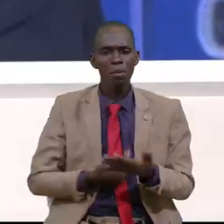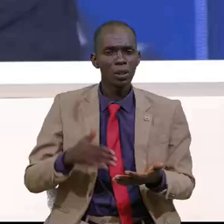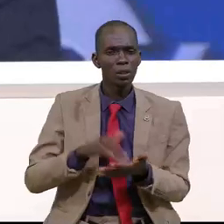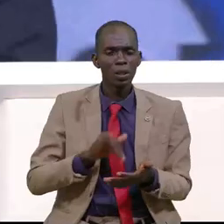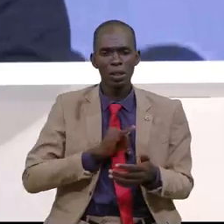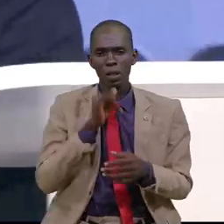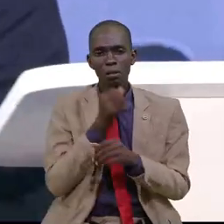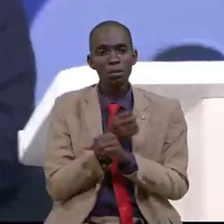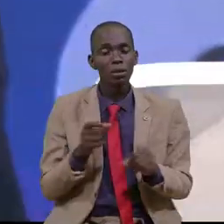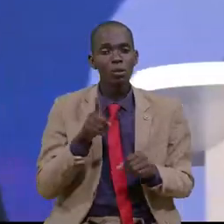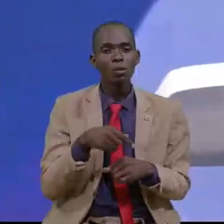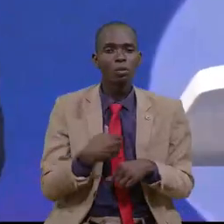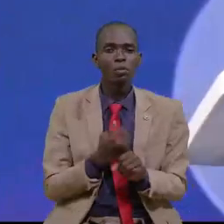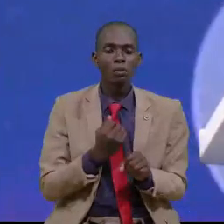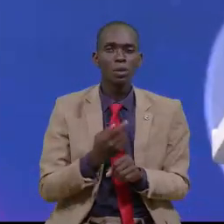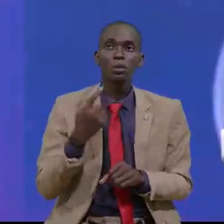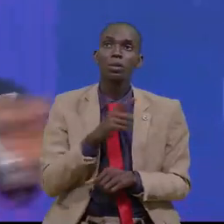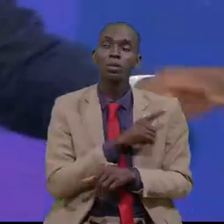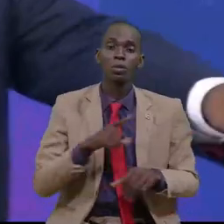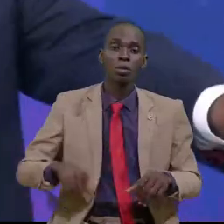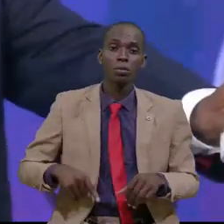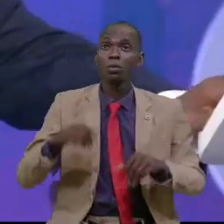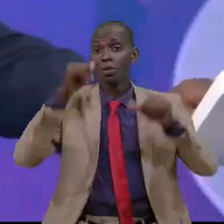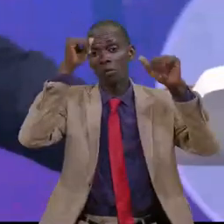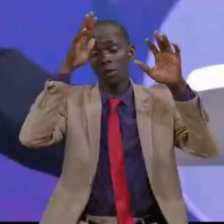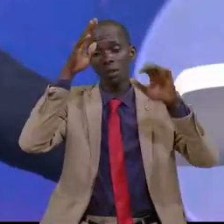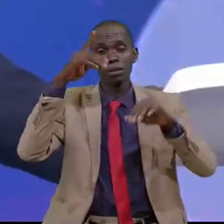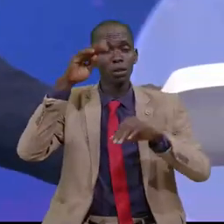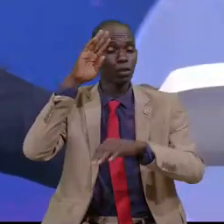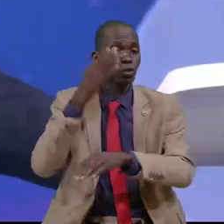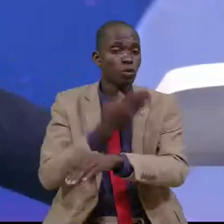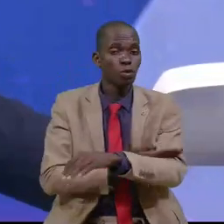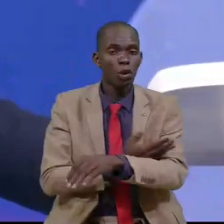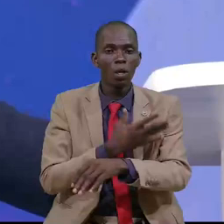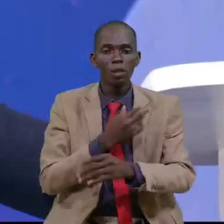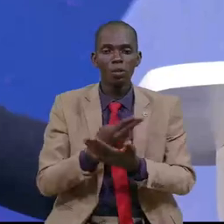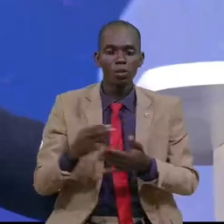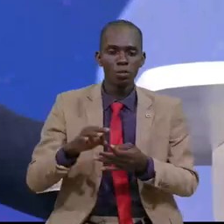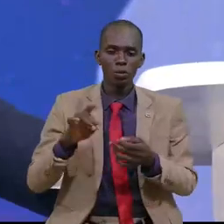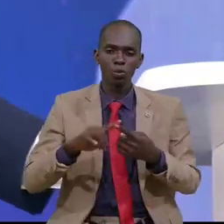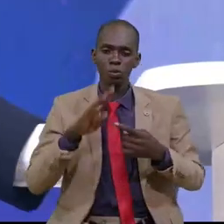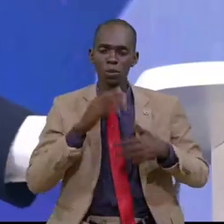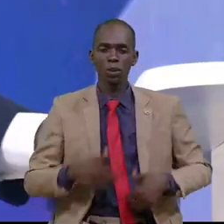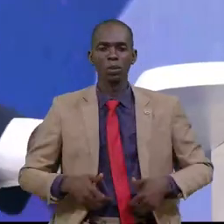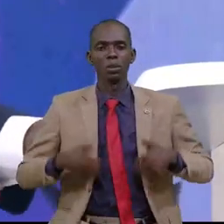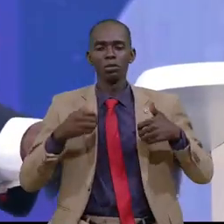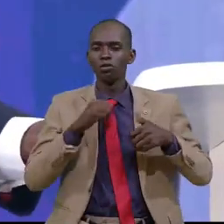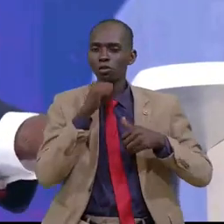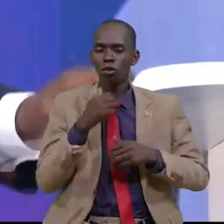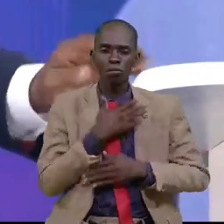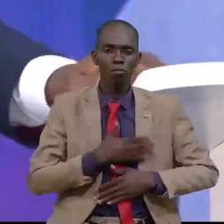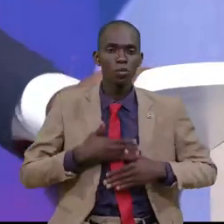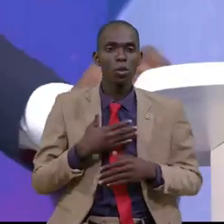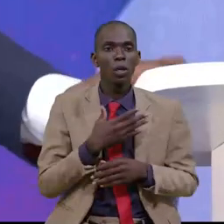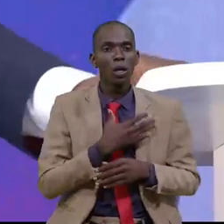Tu attristes le Père, tu attristes le Fils et tu attristes le Saint-Esprit. Et on